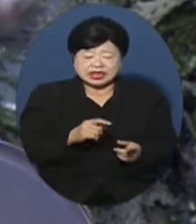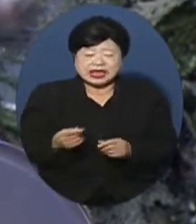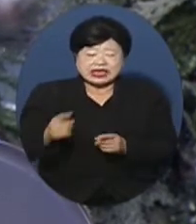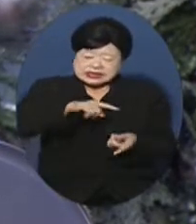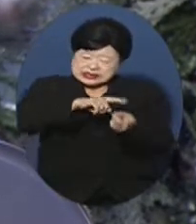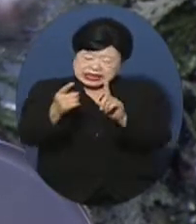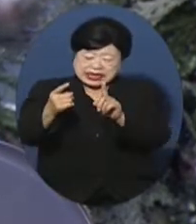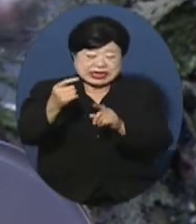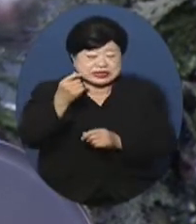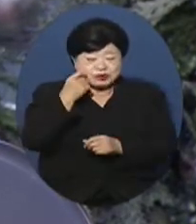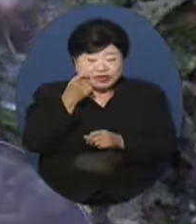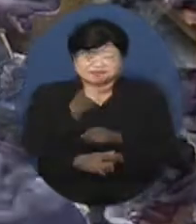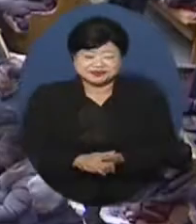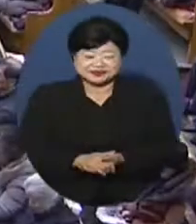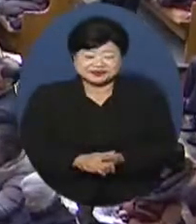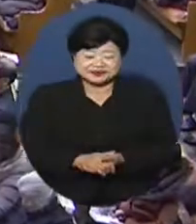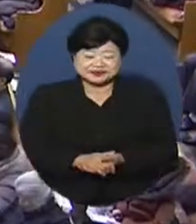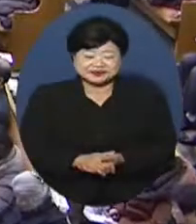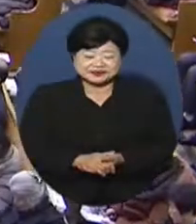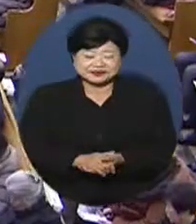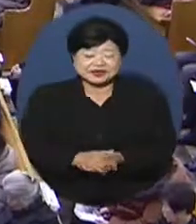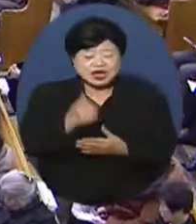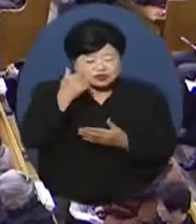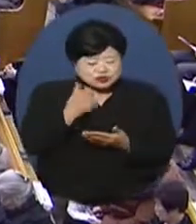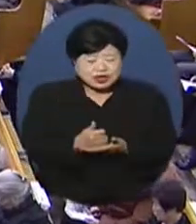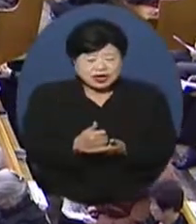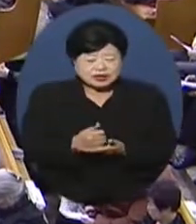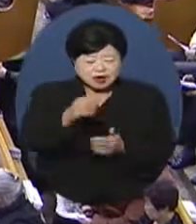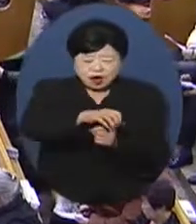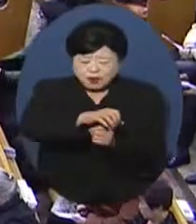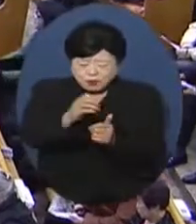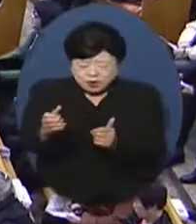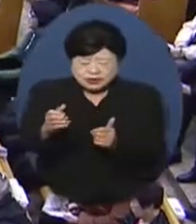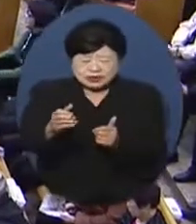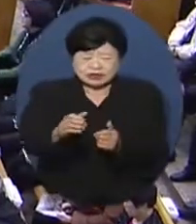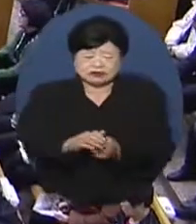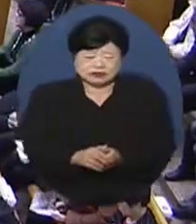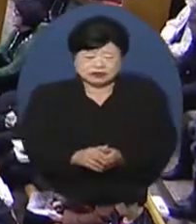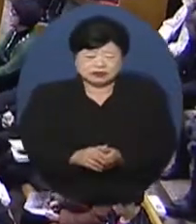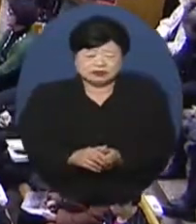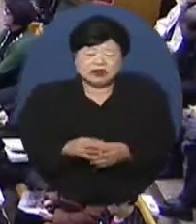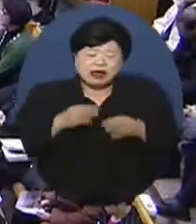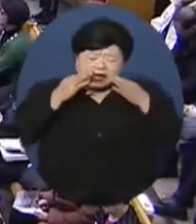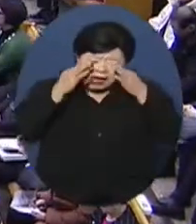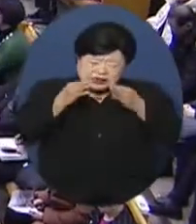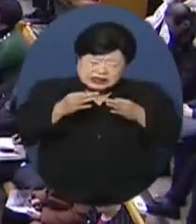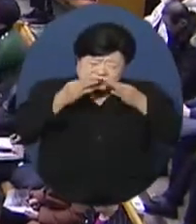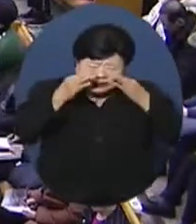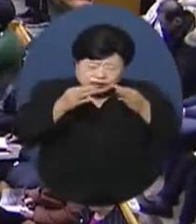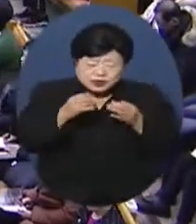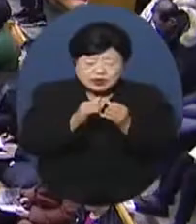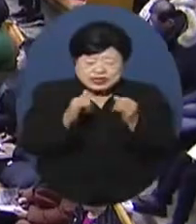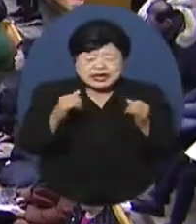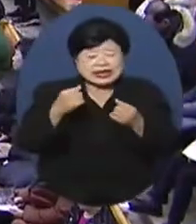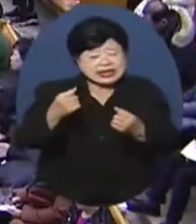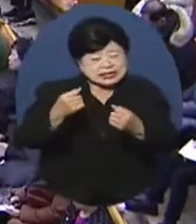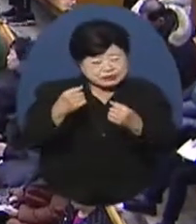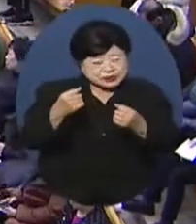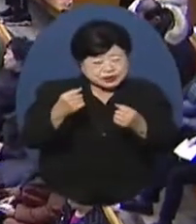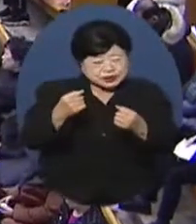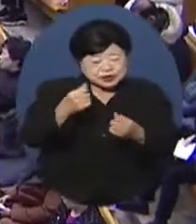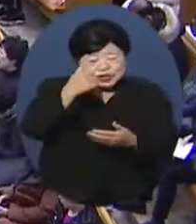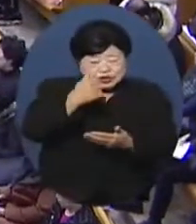없는게 씁니다 제 1 2 3 날이고 아무리 애를 써도 익년 힘으로